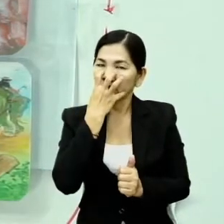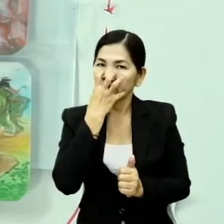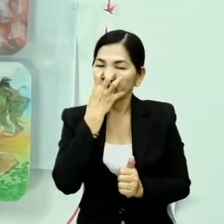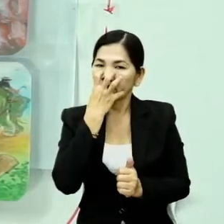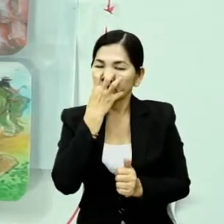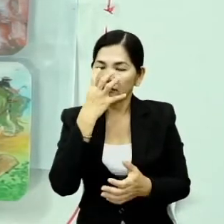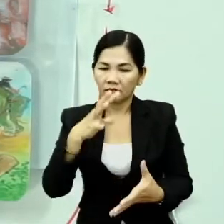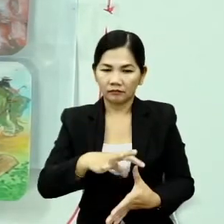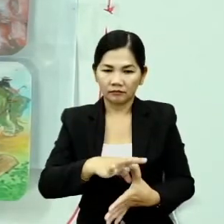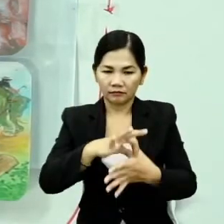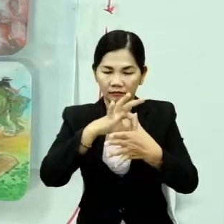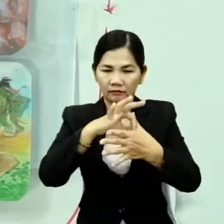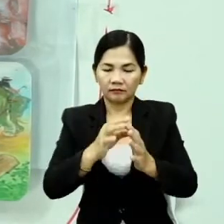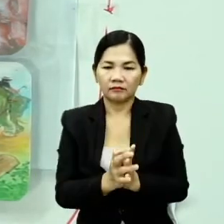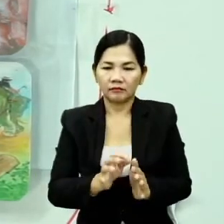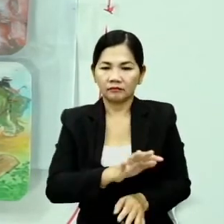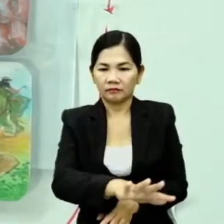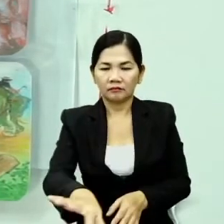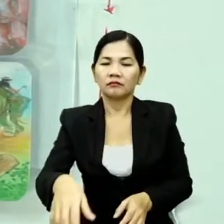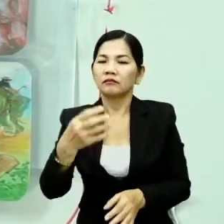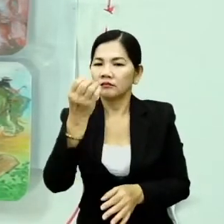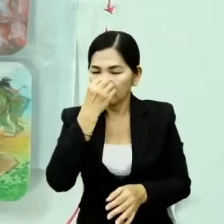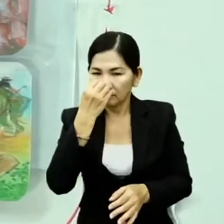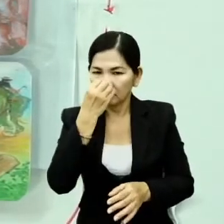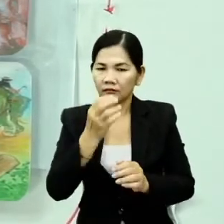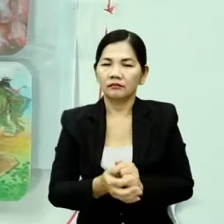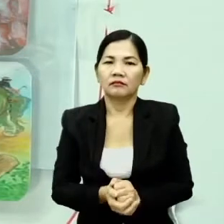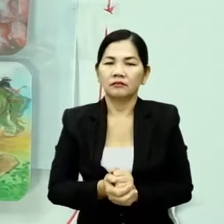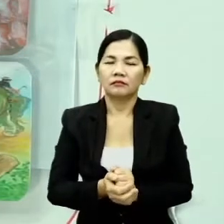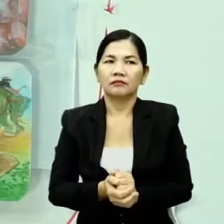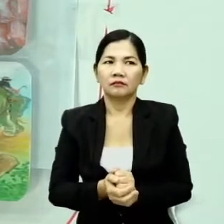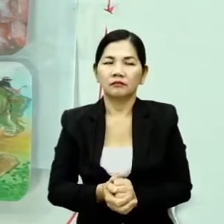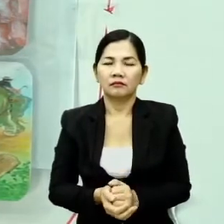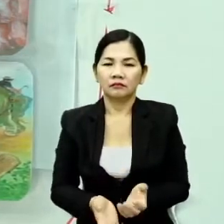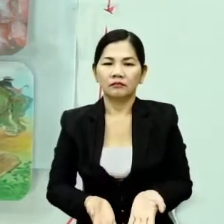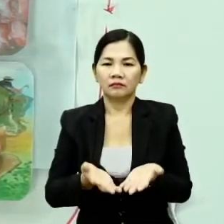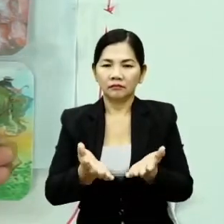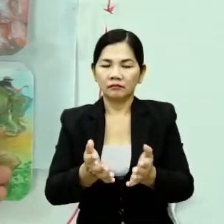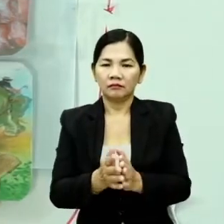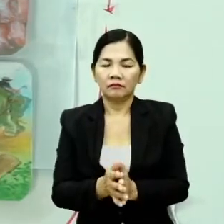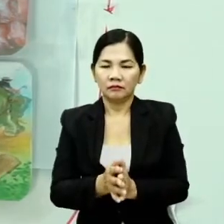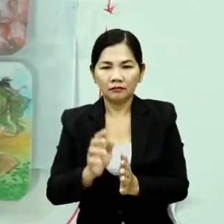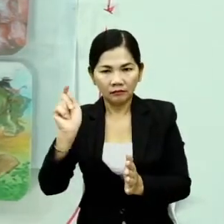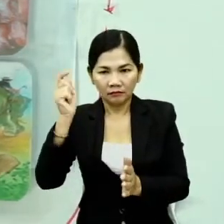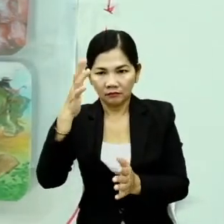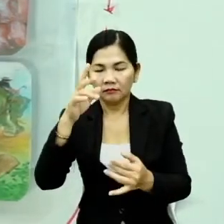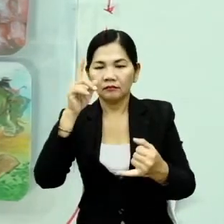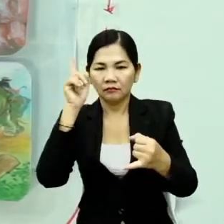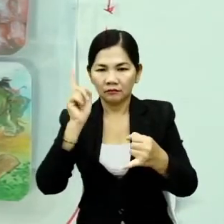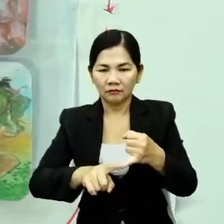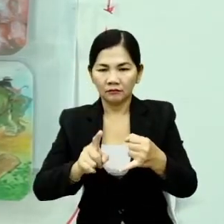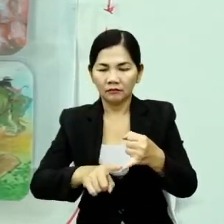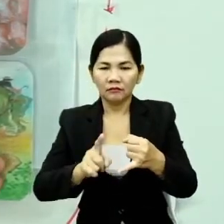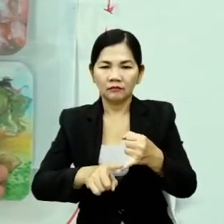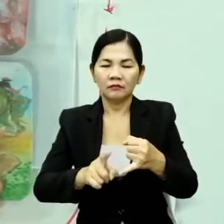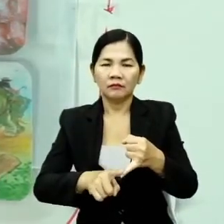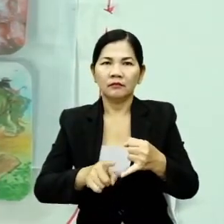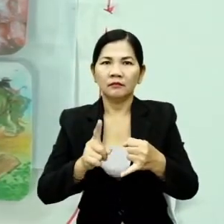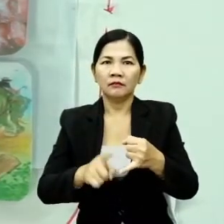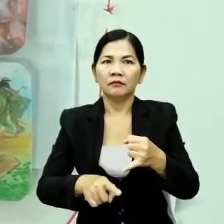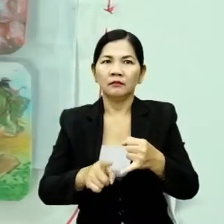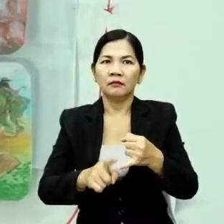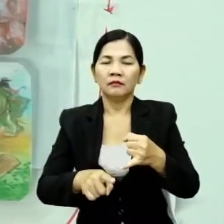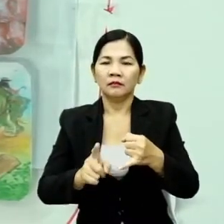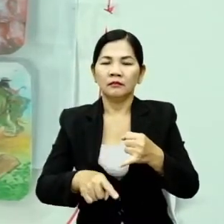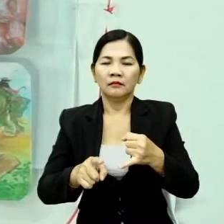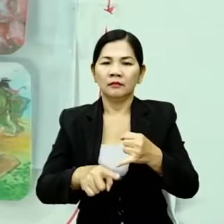đó cha sạch cha chia há xâm rắp mần nụ dường cha tỏi lời con mớ cha rụng trong cào vậy nè con á cha con khơi miên ấy khá tắc con nè